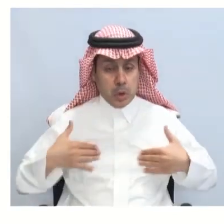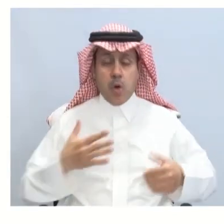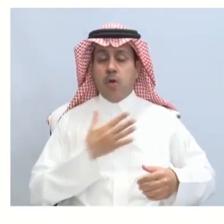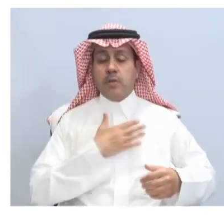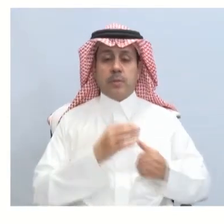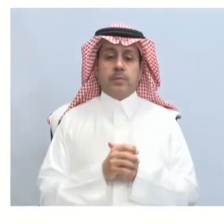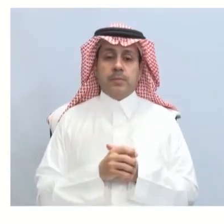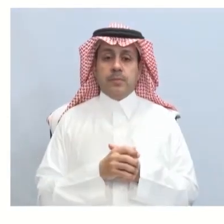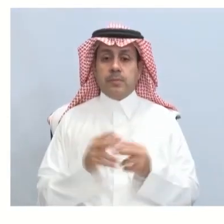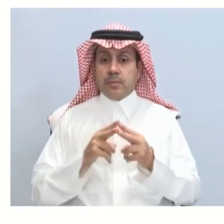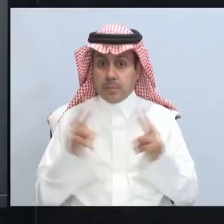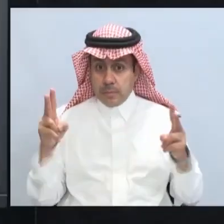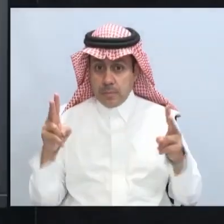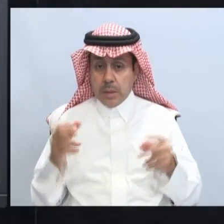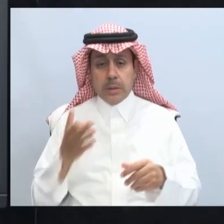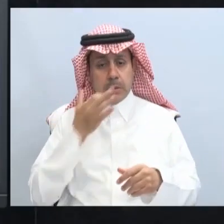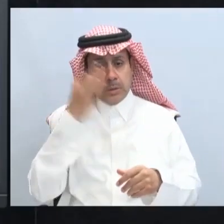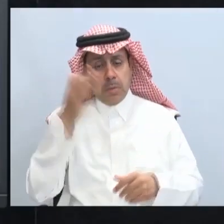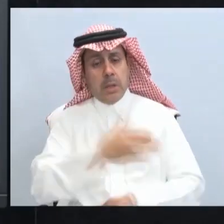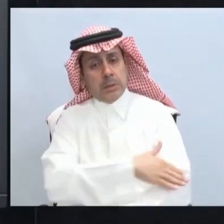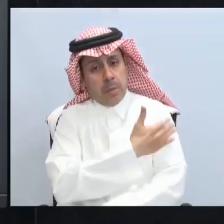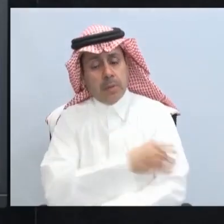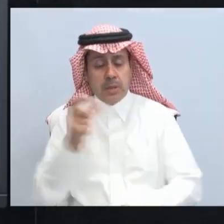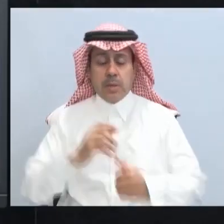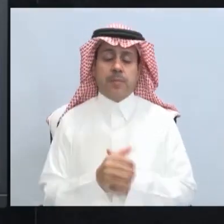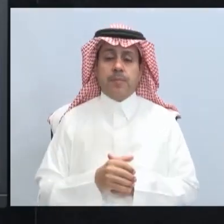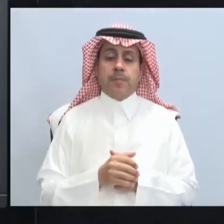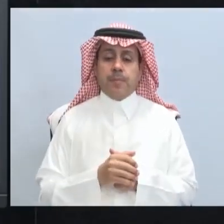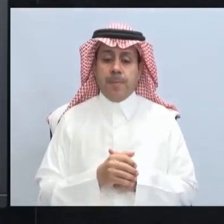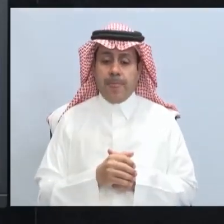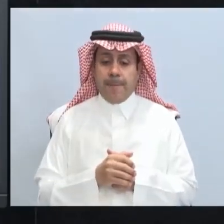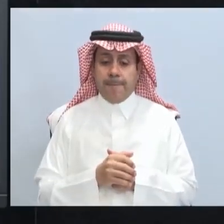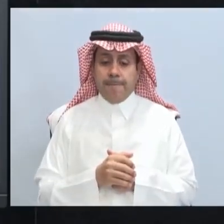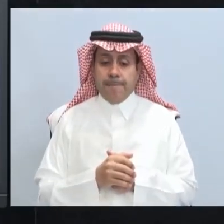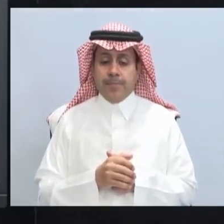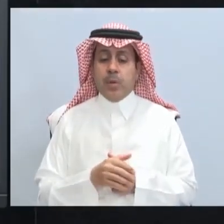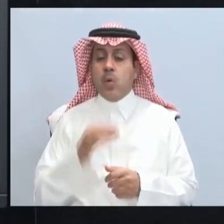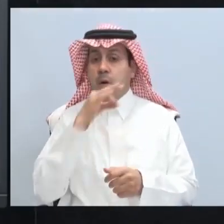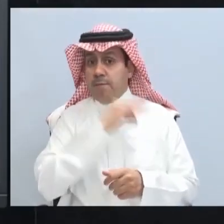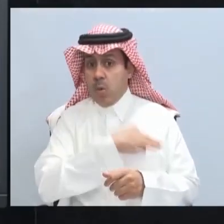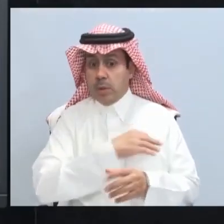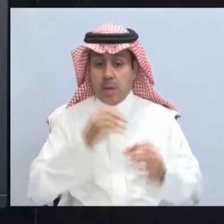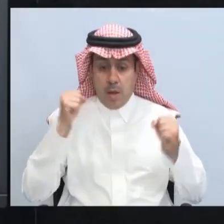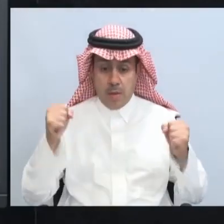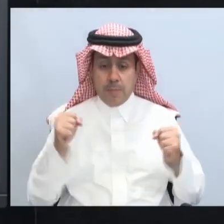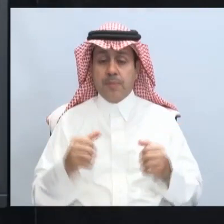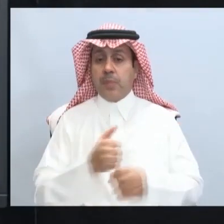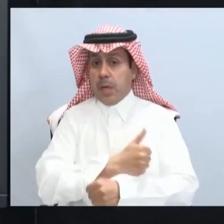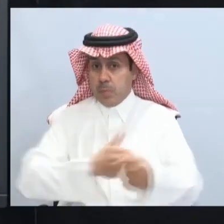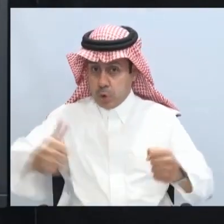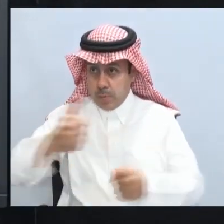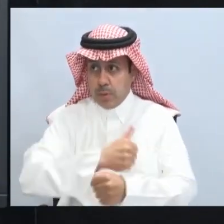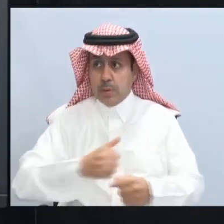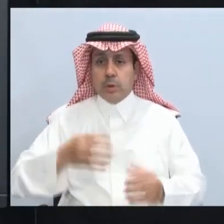وكذلك فيها اظهار لسماحه الاسلام وسعته ويسره فهذه كلها حكم عظيمه لاجل